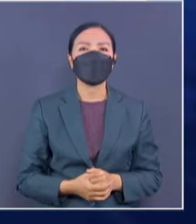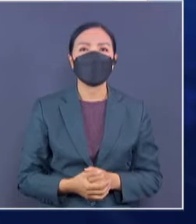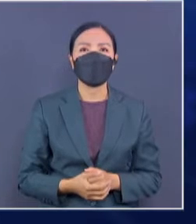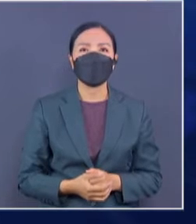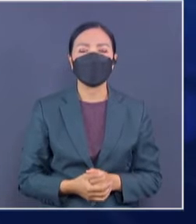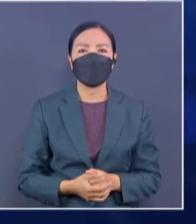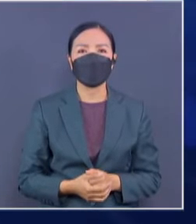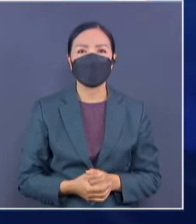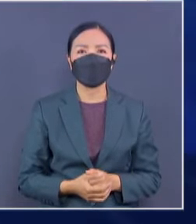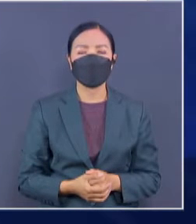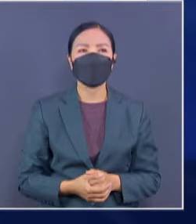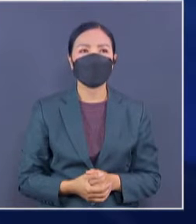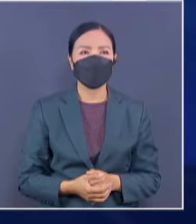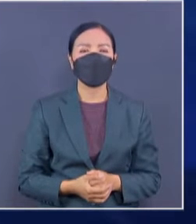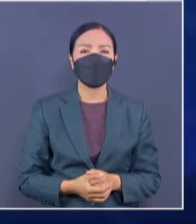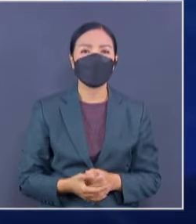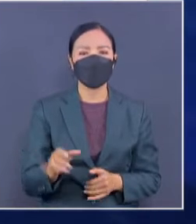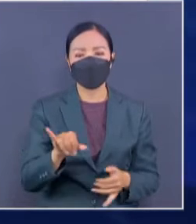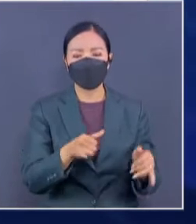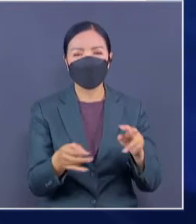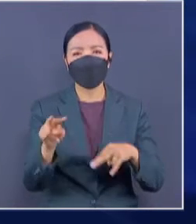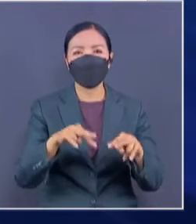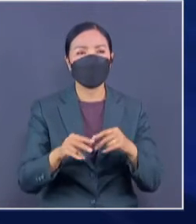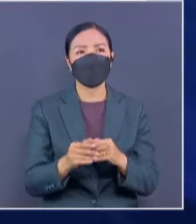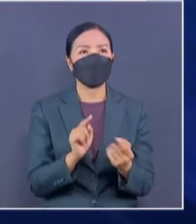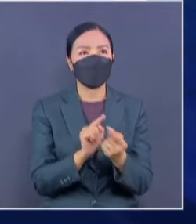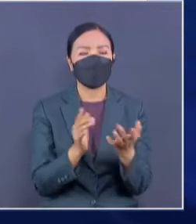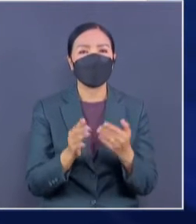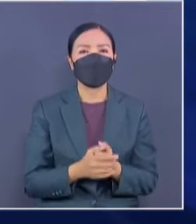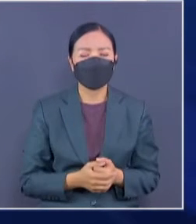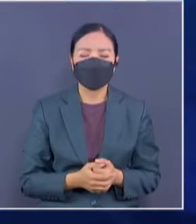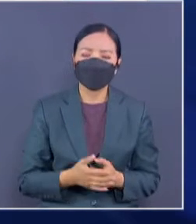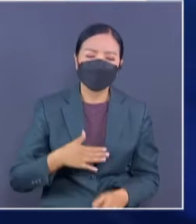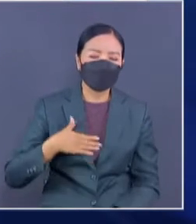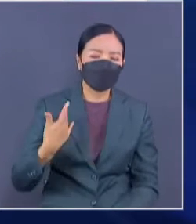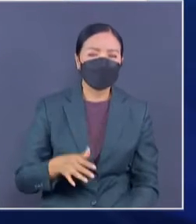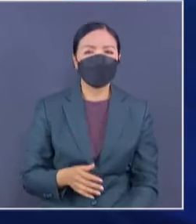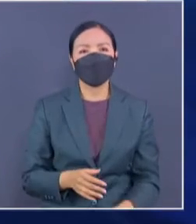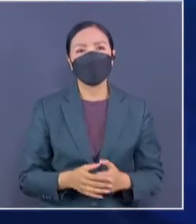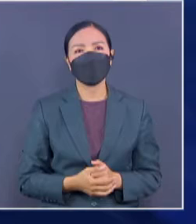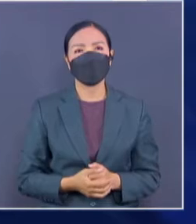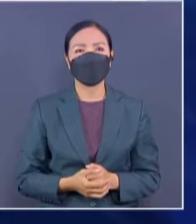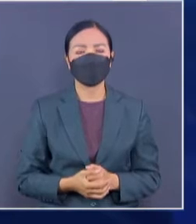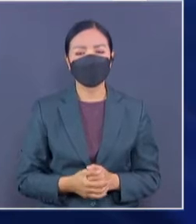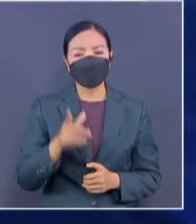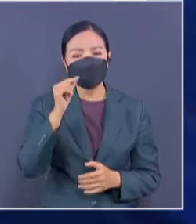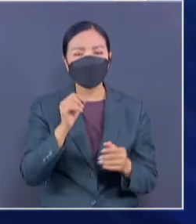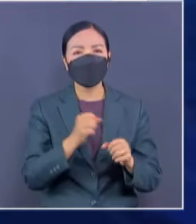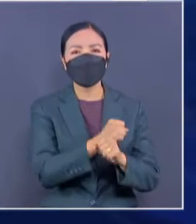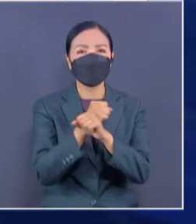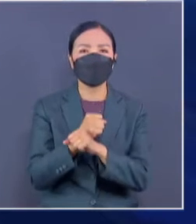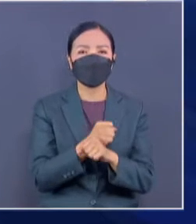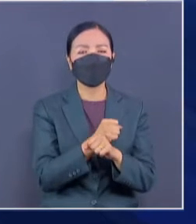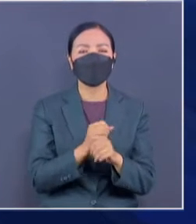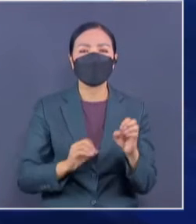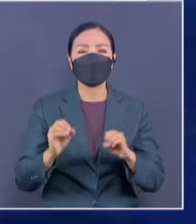มกันยังไงก็งมกันอยู่พักใหญ่ครับไม่เจอรายนี้ก็ถอดใจครับเขาบอกว่าเอาแค่คุณแม่ปลอดภัยก็